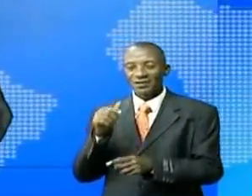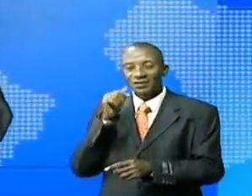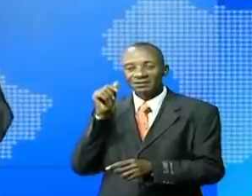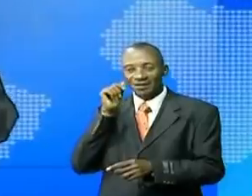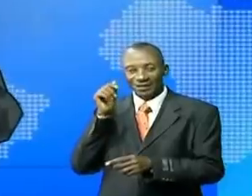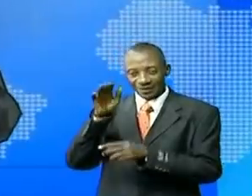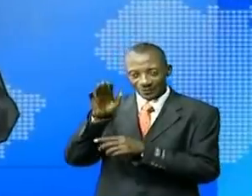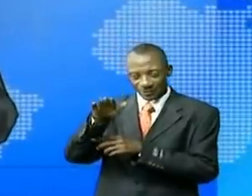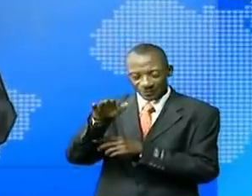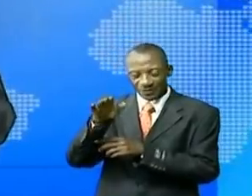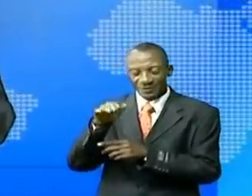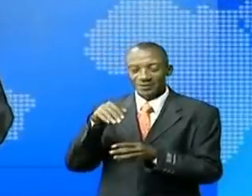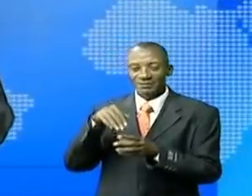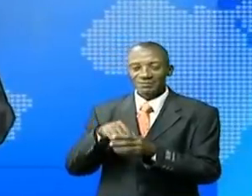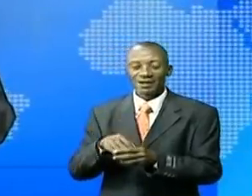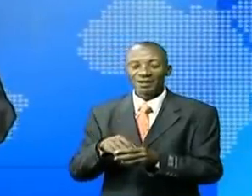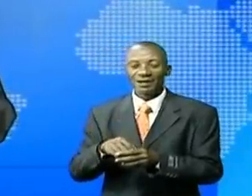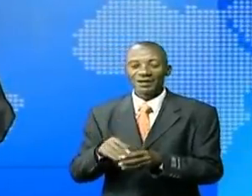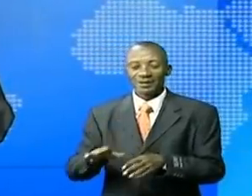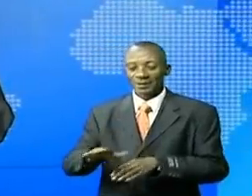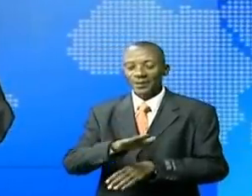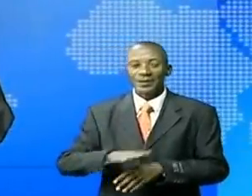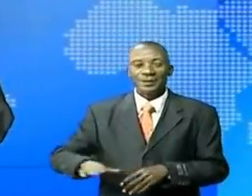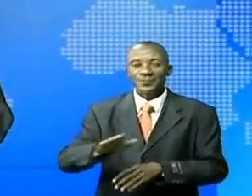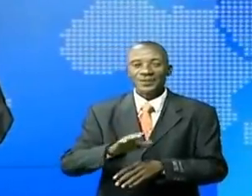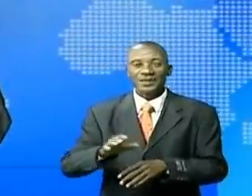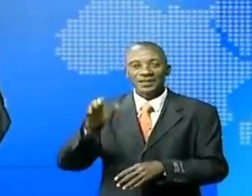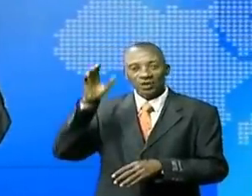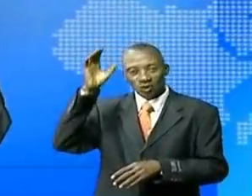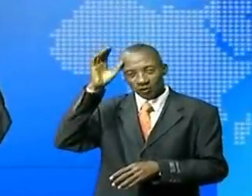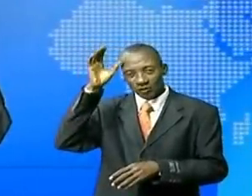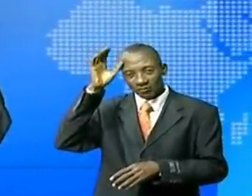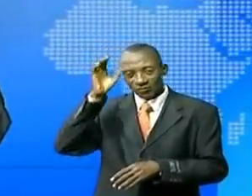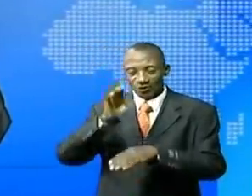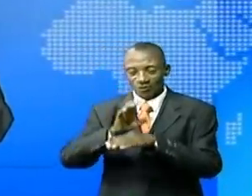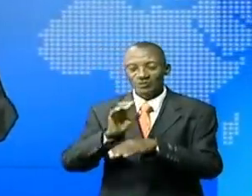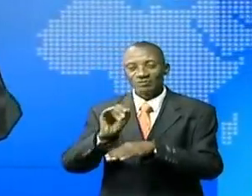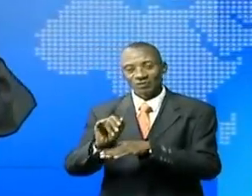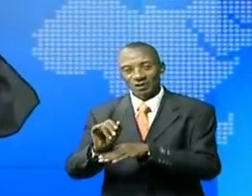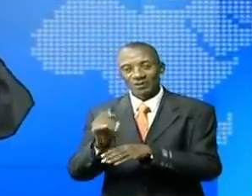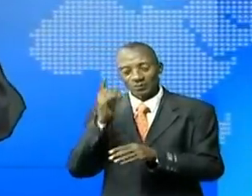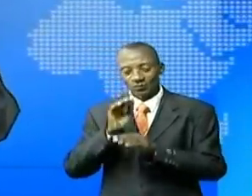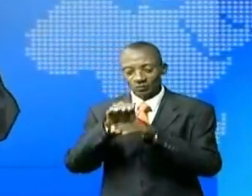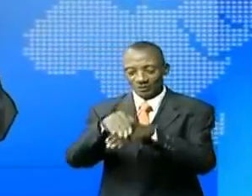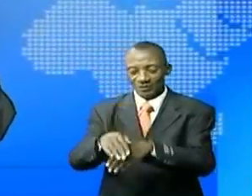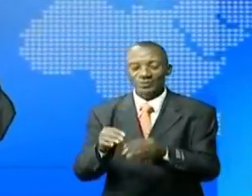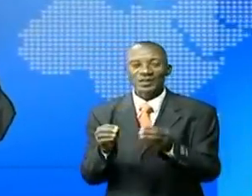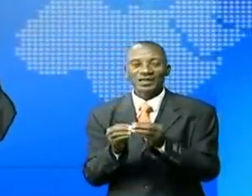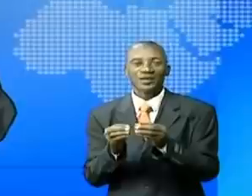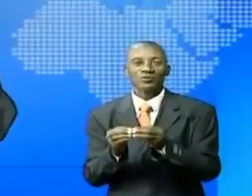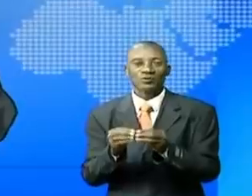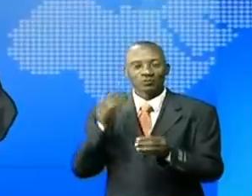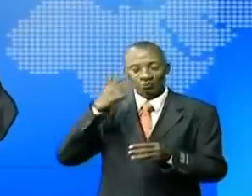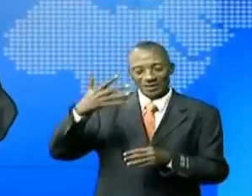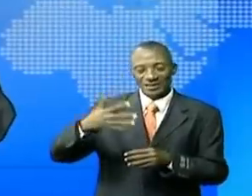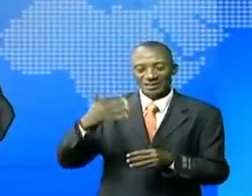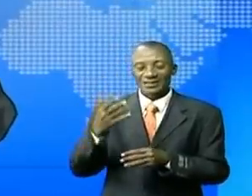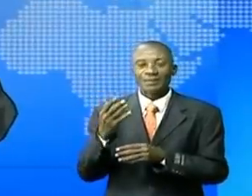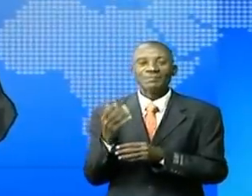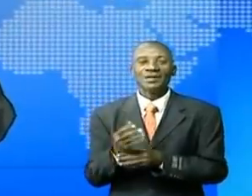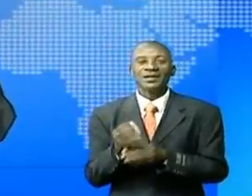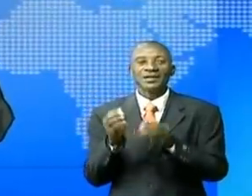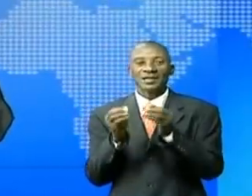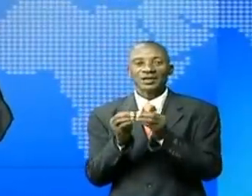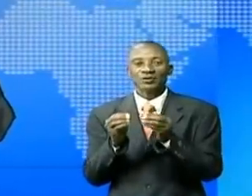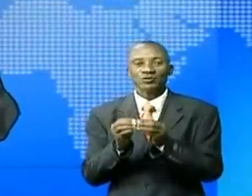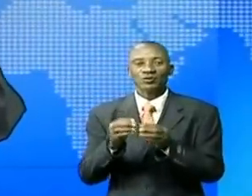Abidjan, capitale de la Côte d'Ivoire, où il participe au sommet des chefs d'État de la 15e conférence des partis sur